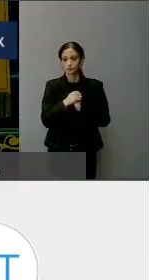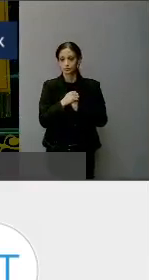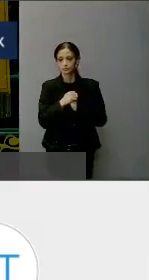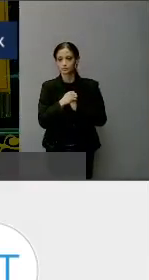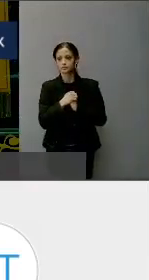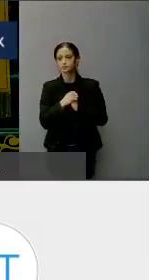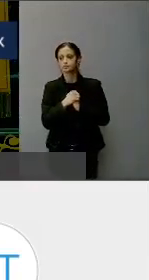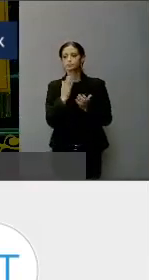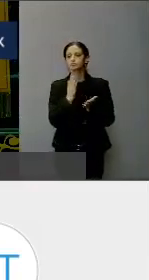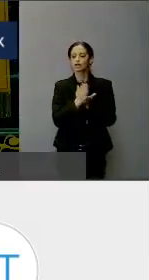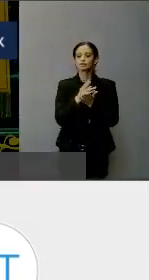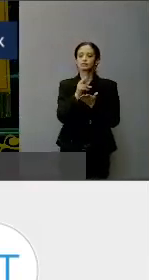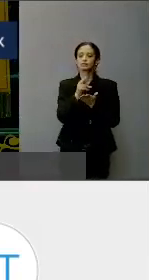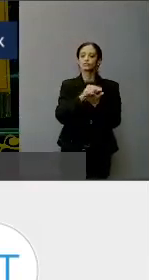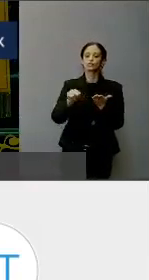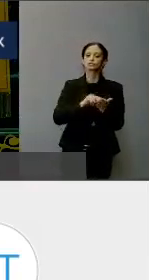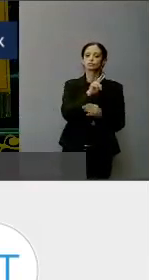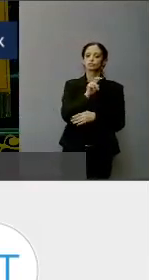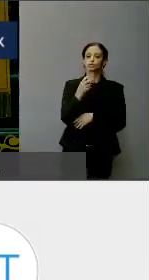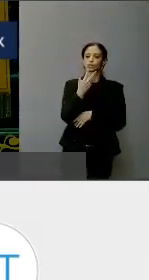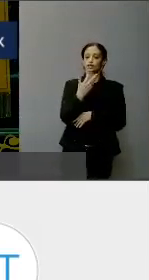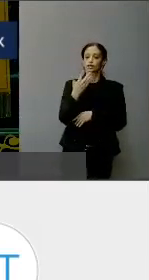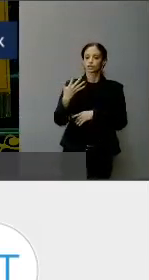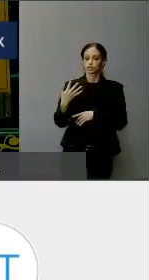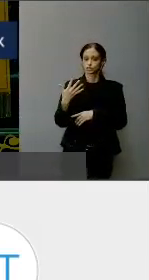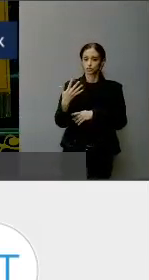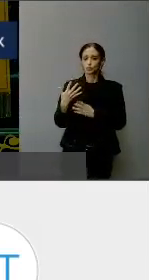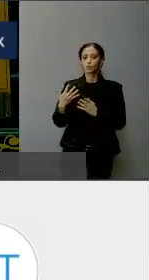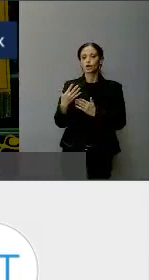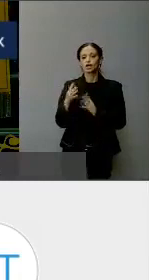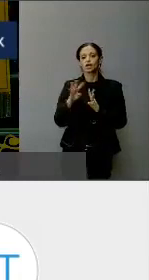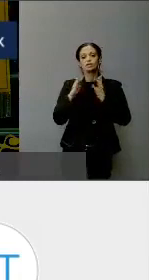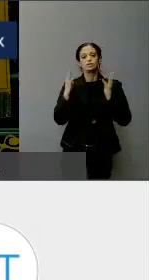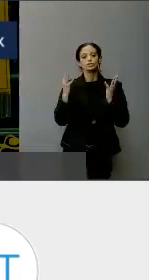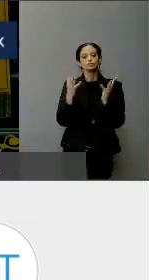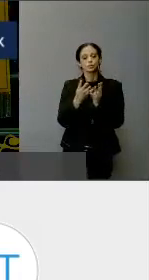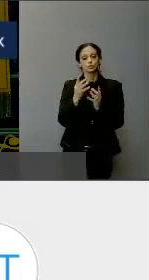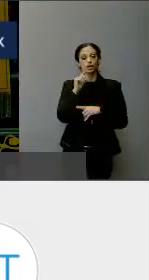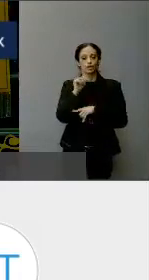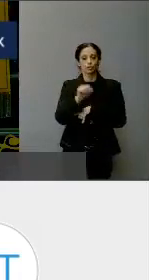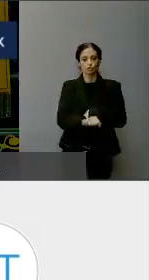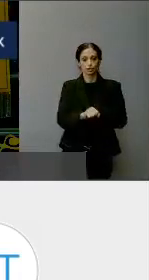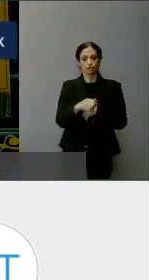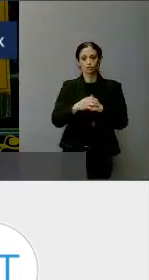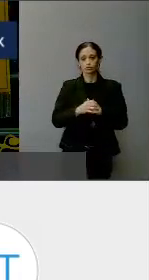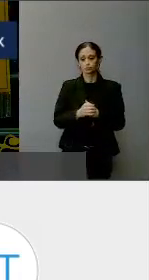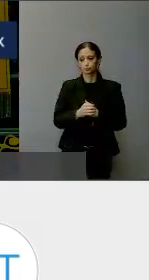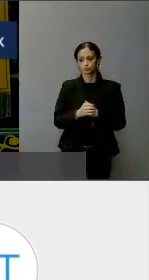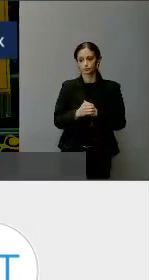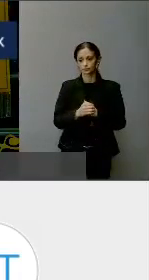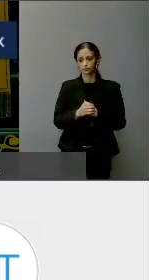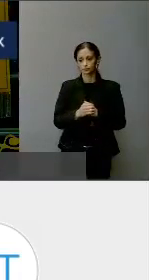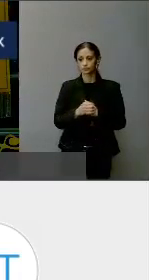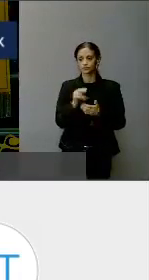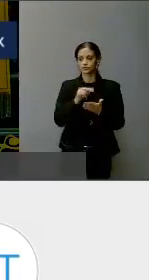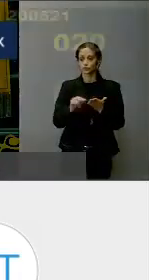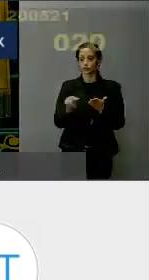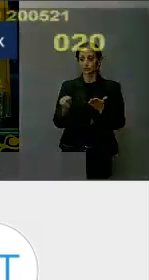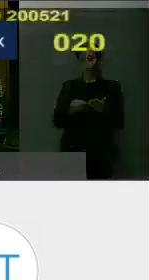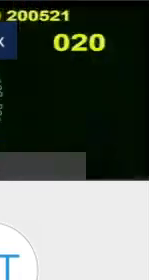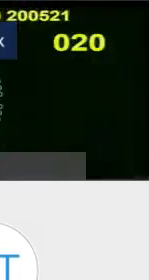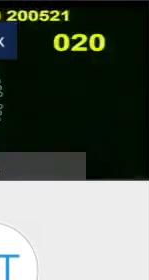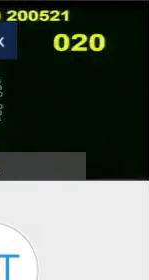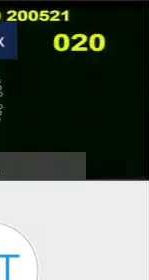pongo ora in votazione e 235 parere della giunta è contrario si vota a